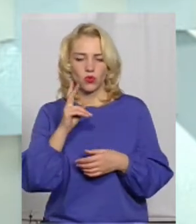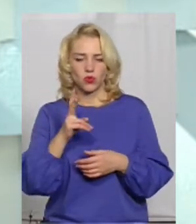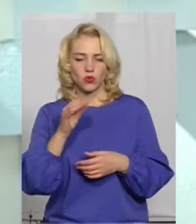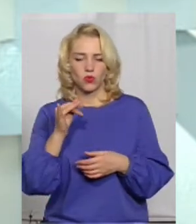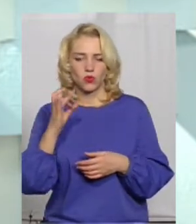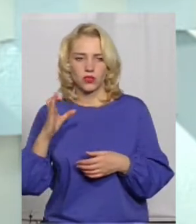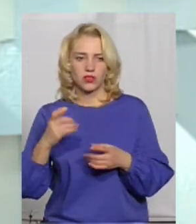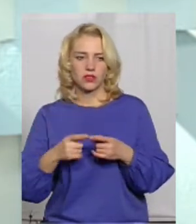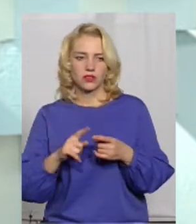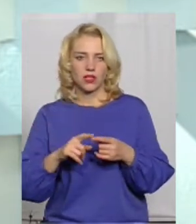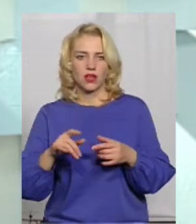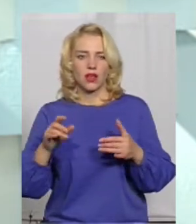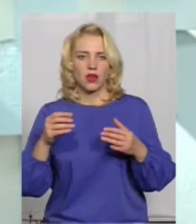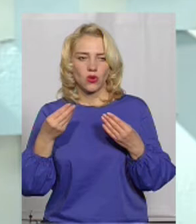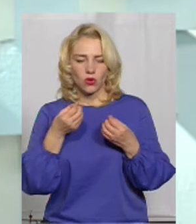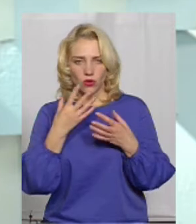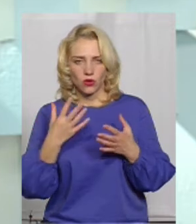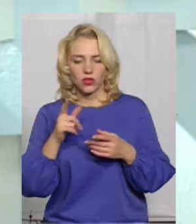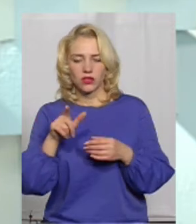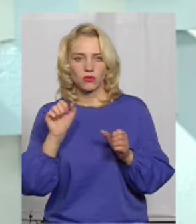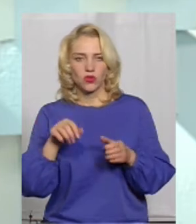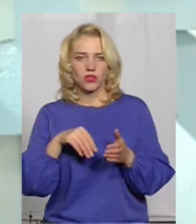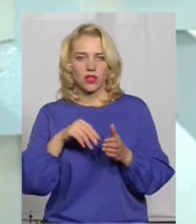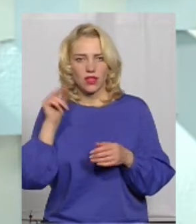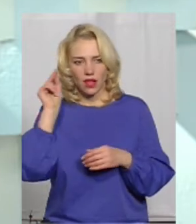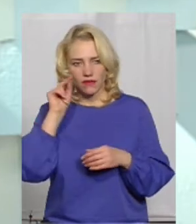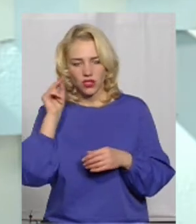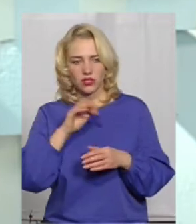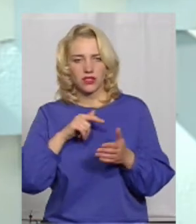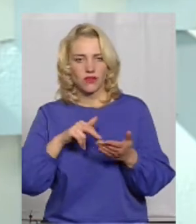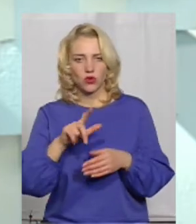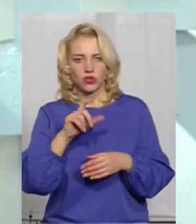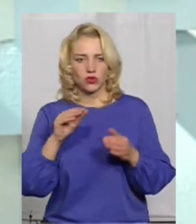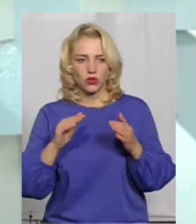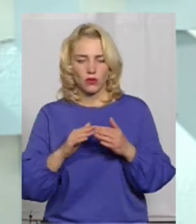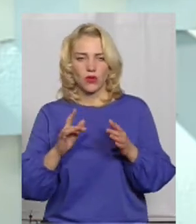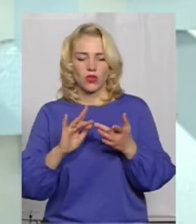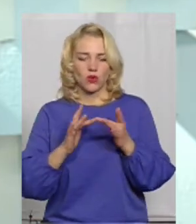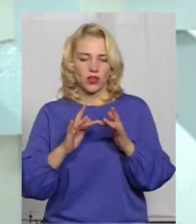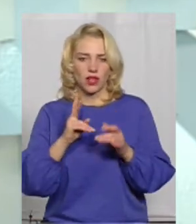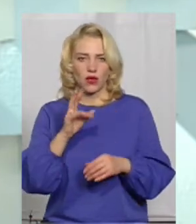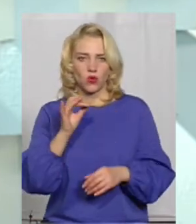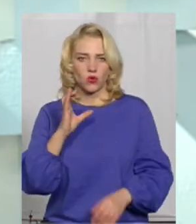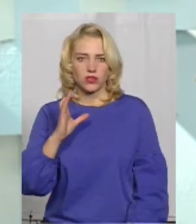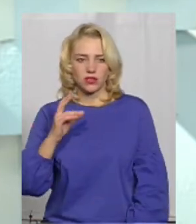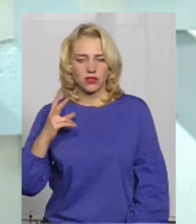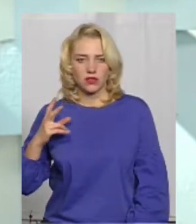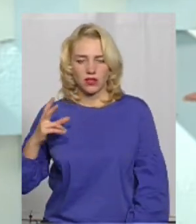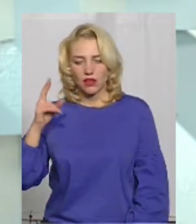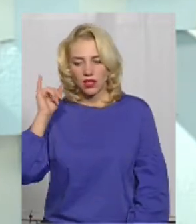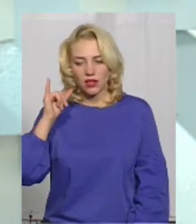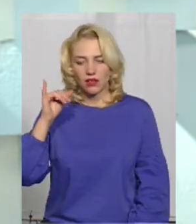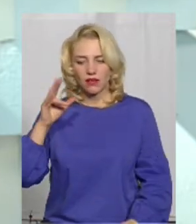також дуже круто, ти можеш навчатися, не відходити ходячи від дому, ти просто відкриваєш онлайн-курси, ти просто проходиш це